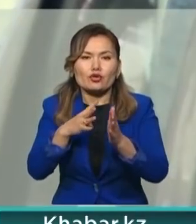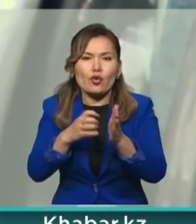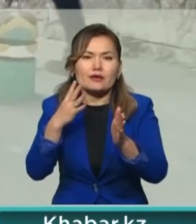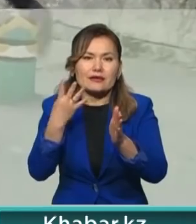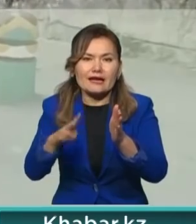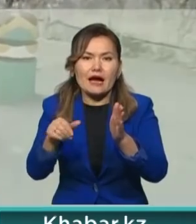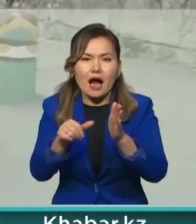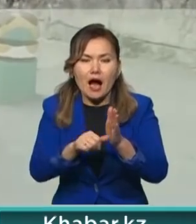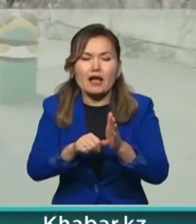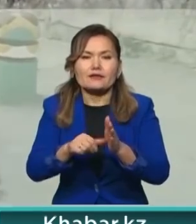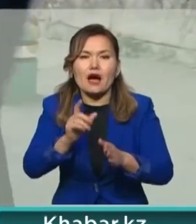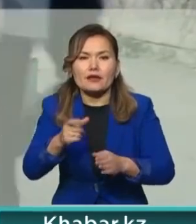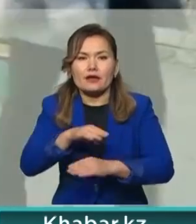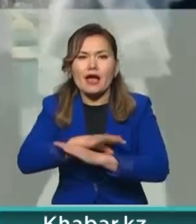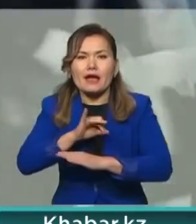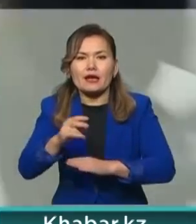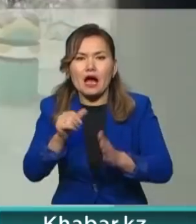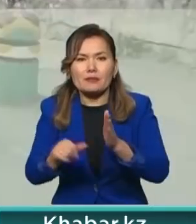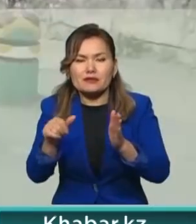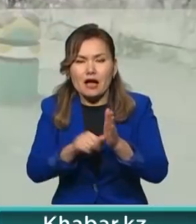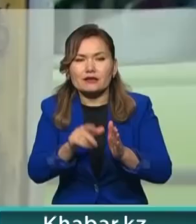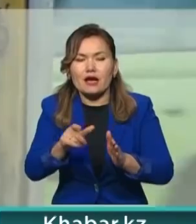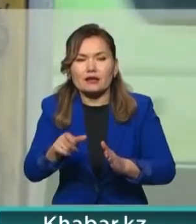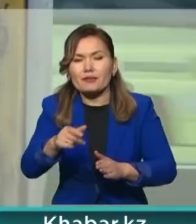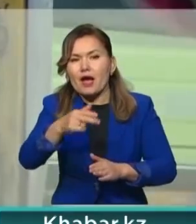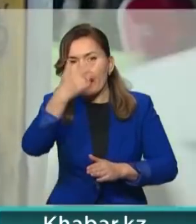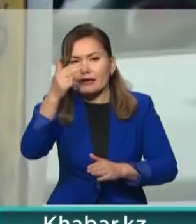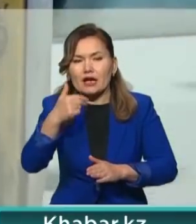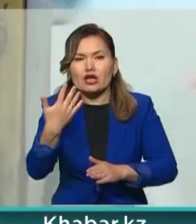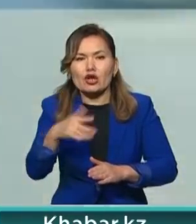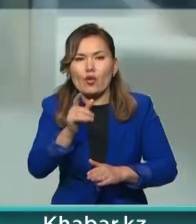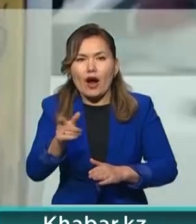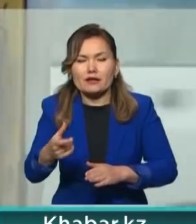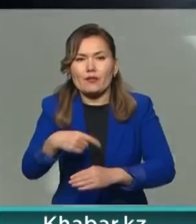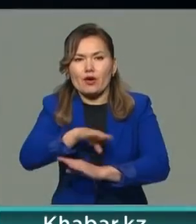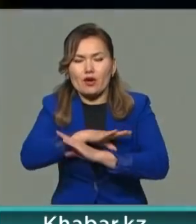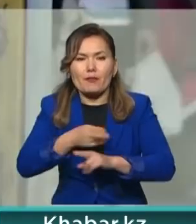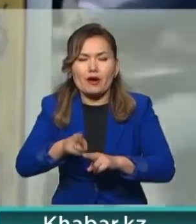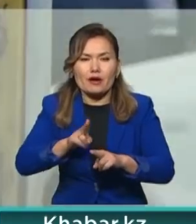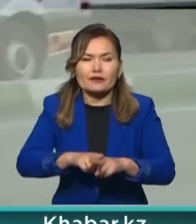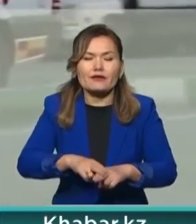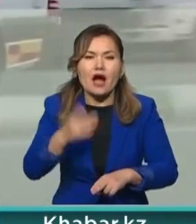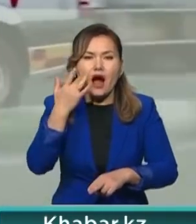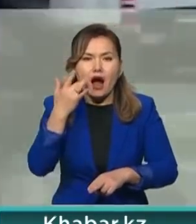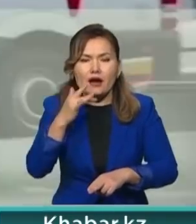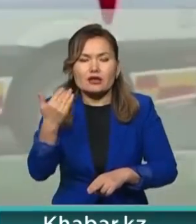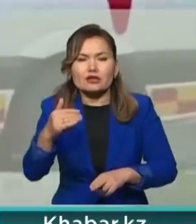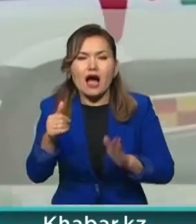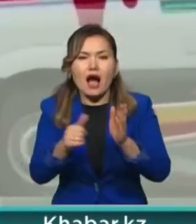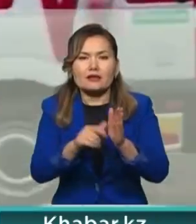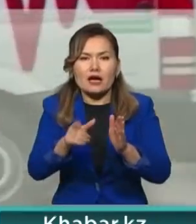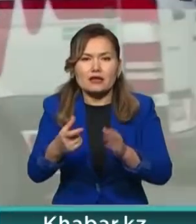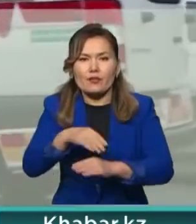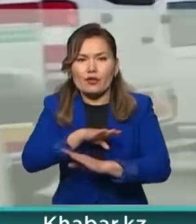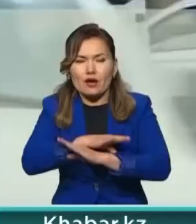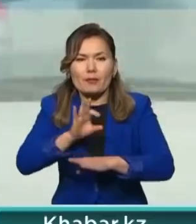2946, Иранда 66, Италияда 50-ден астам адам қайтыс болды. Ал ақшта құрбандар саны 6-ға кеткен. Бүгінде вирус